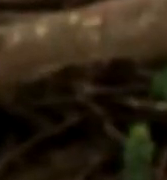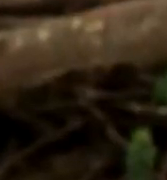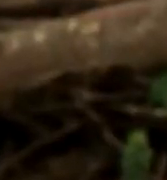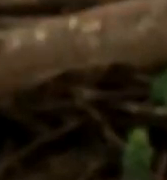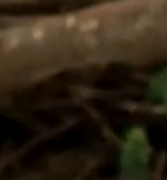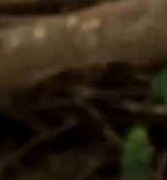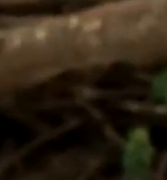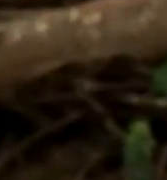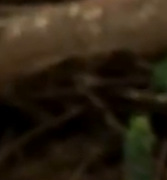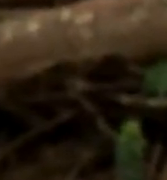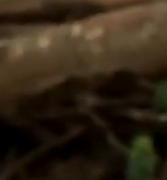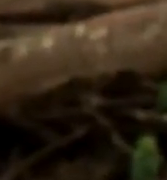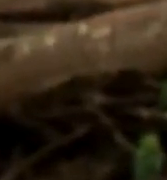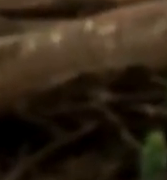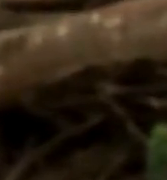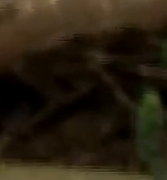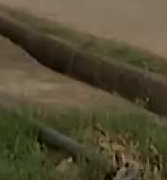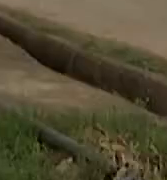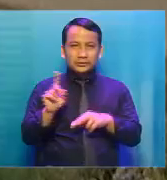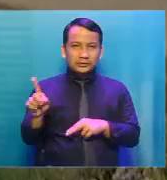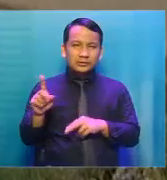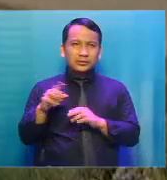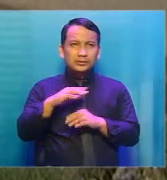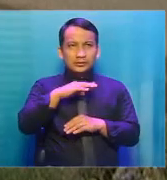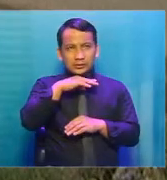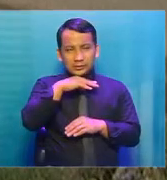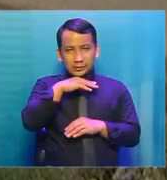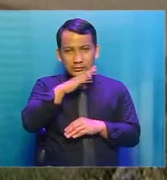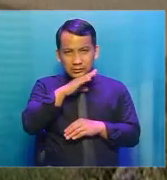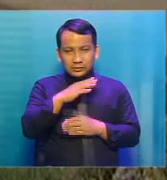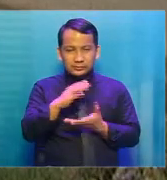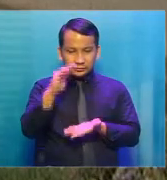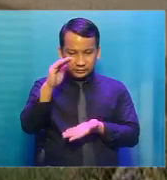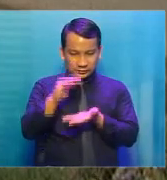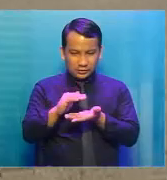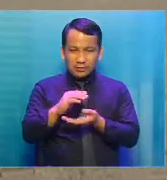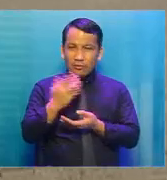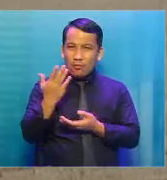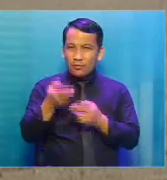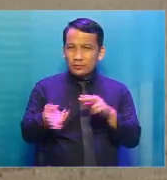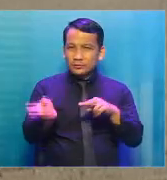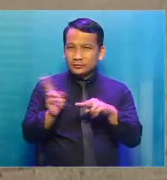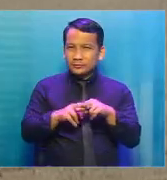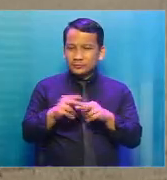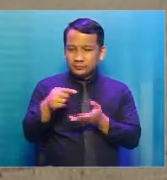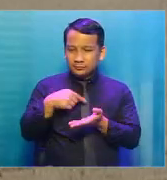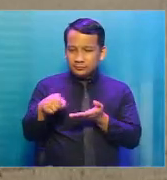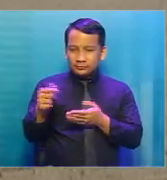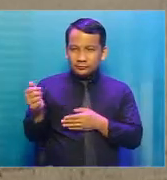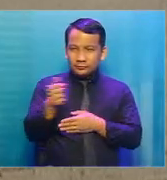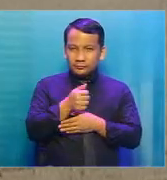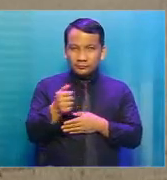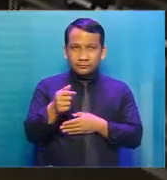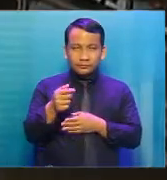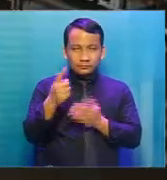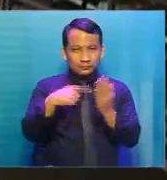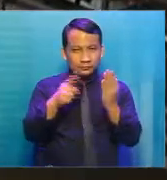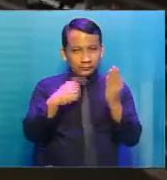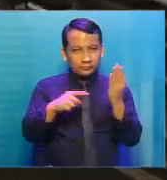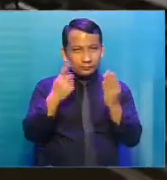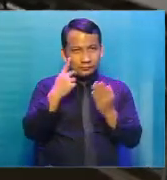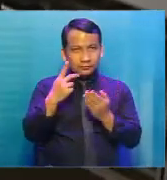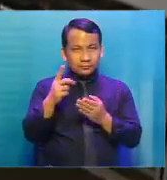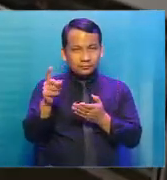kada kilo ang tubo kada baboy. Lumiit pa nga raw ang kita dahil may dagdag bayad pa sa 2 animal checkpoint para